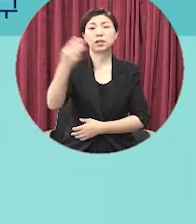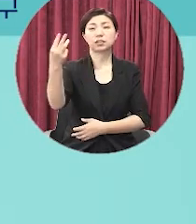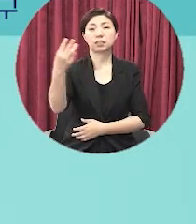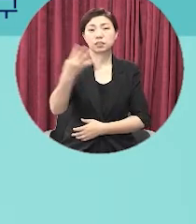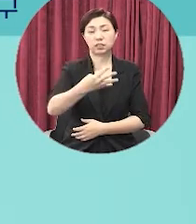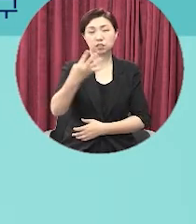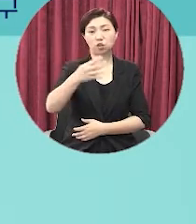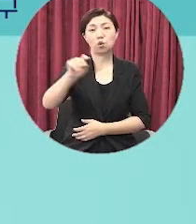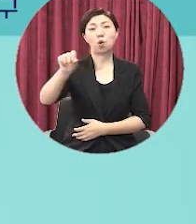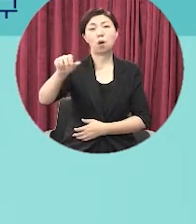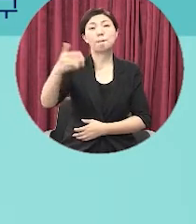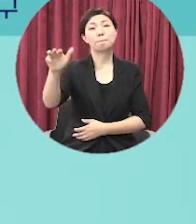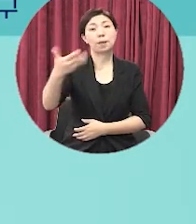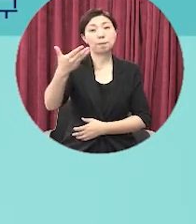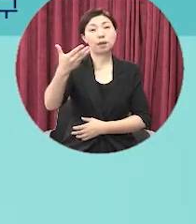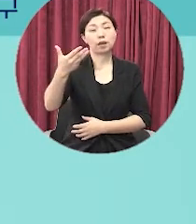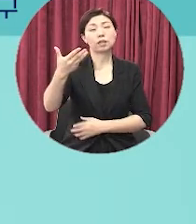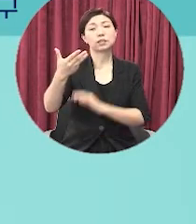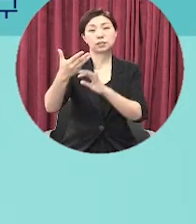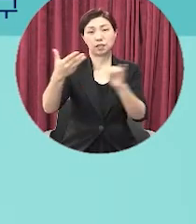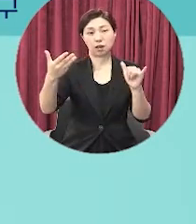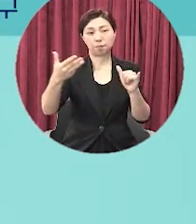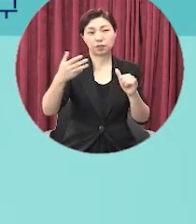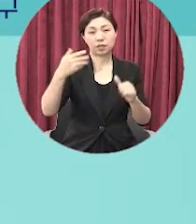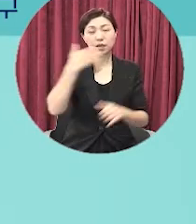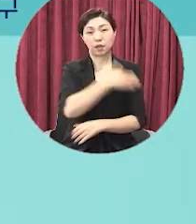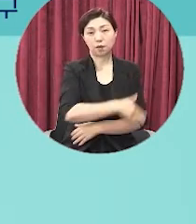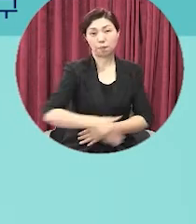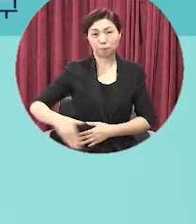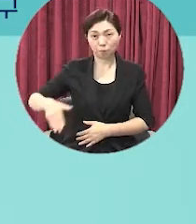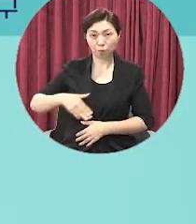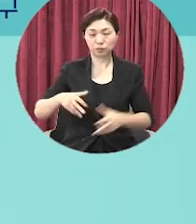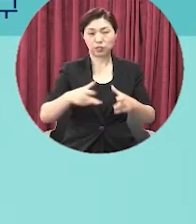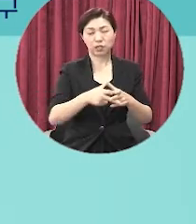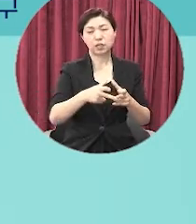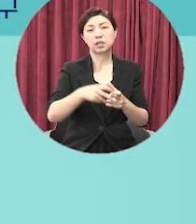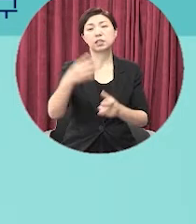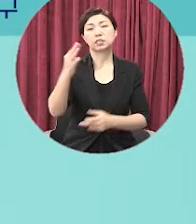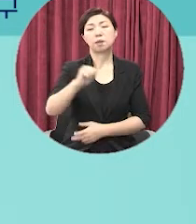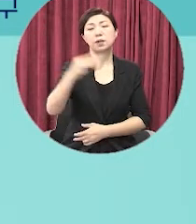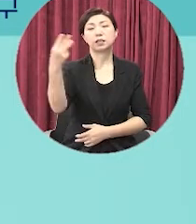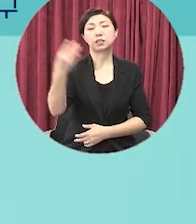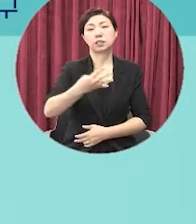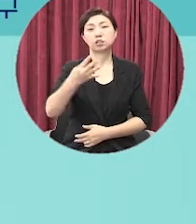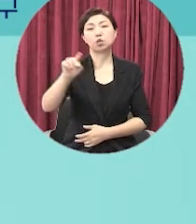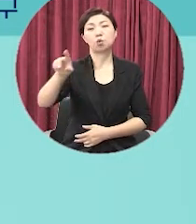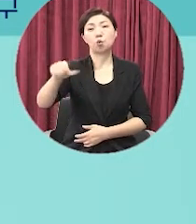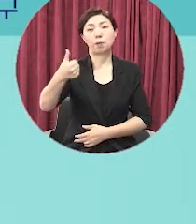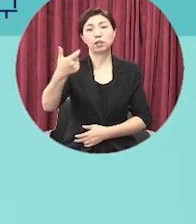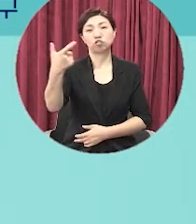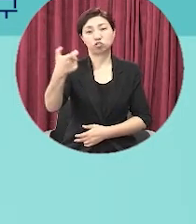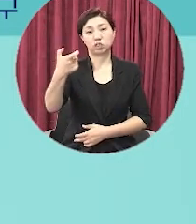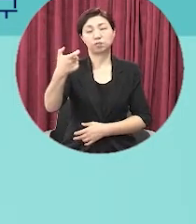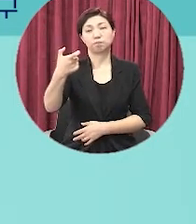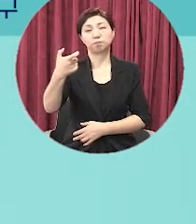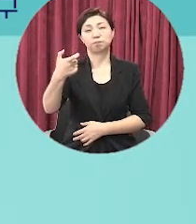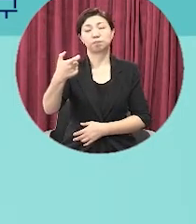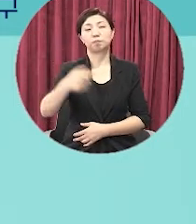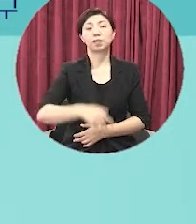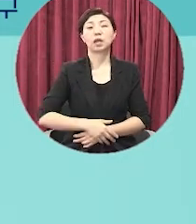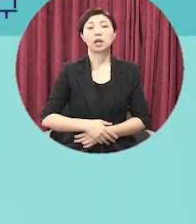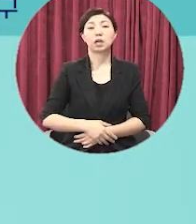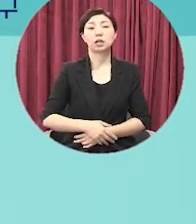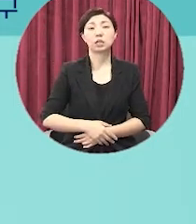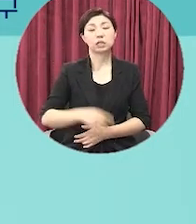추정 이 되었고 3장 에는 어 4만 아사 쳐도 135명 그리고 닐센 창에는 많이 1,381